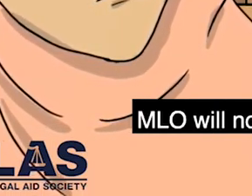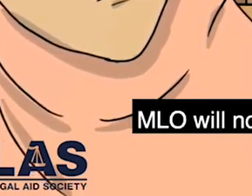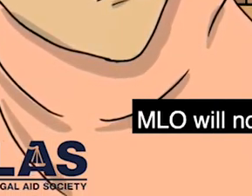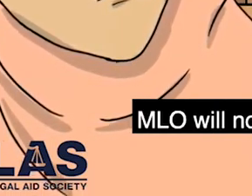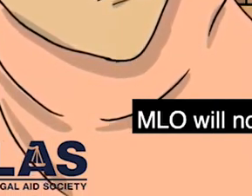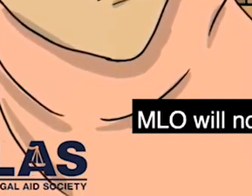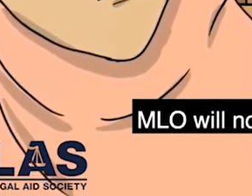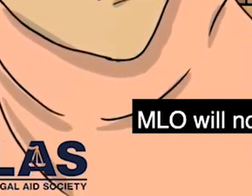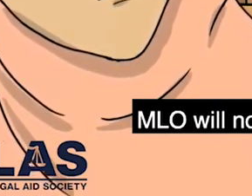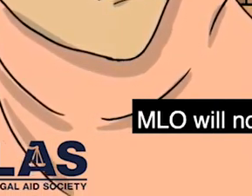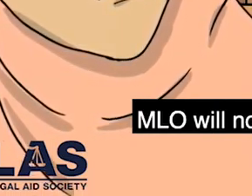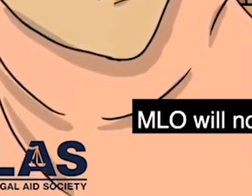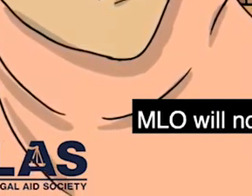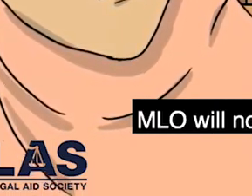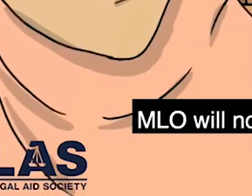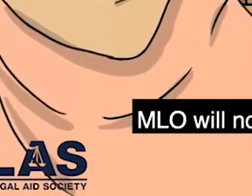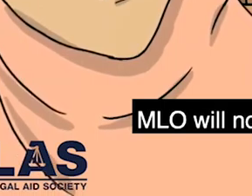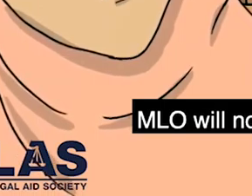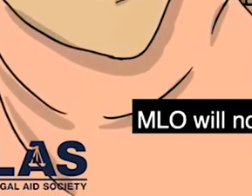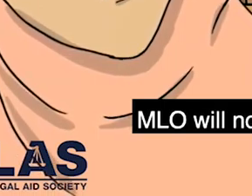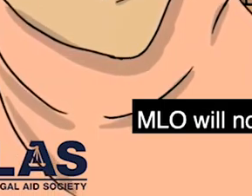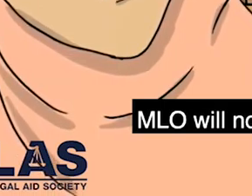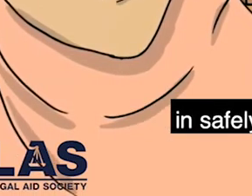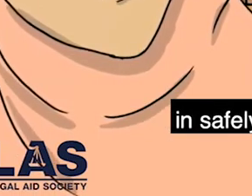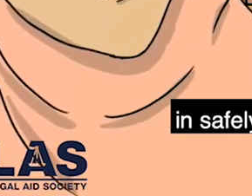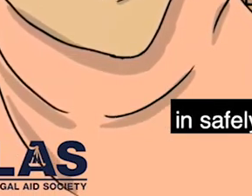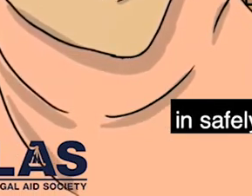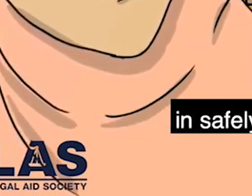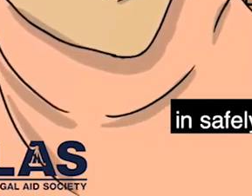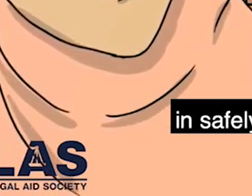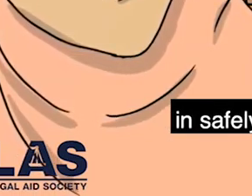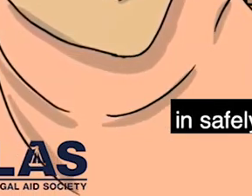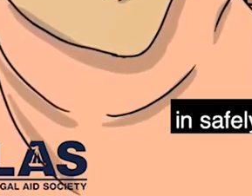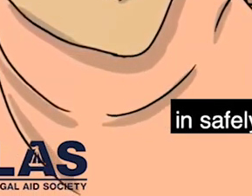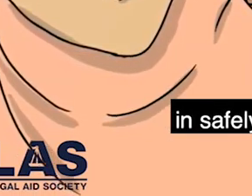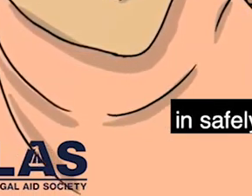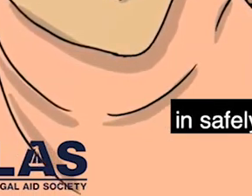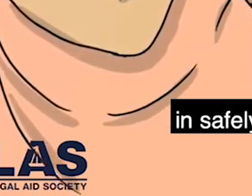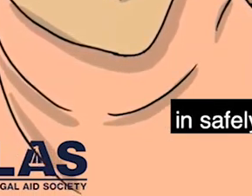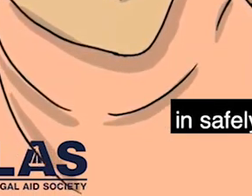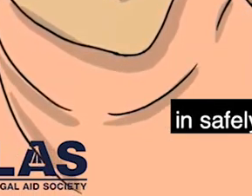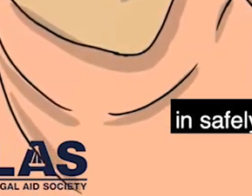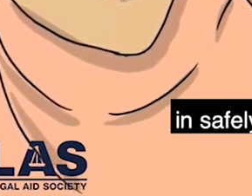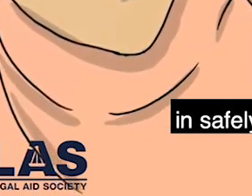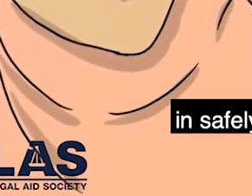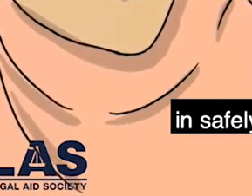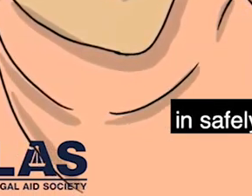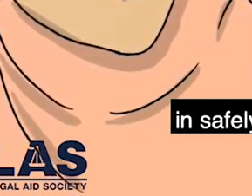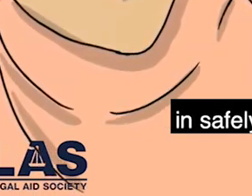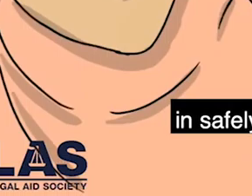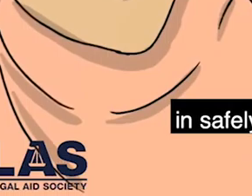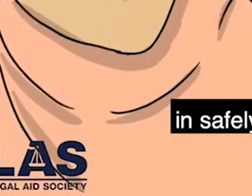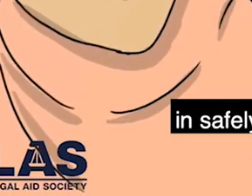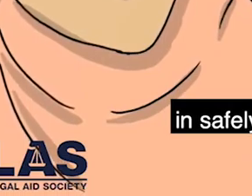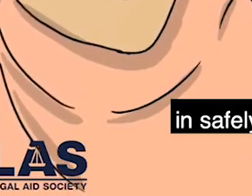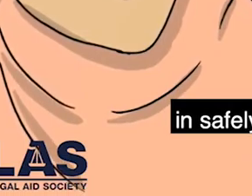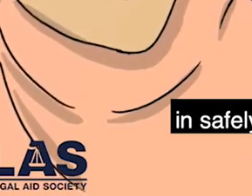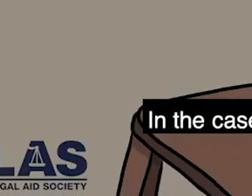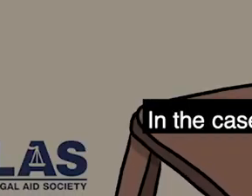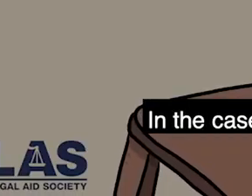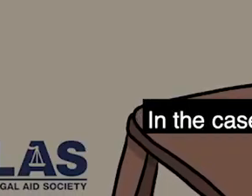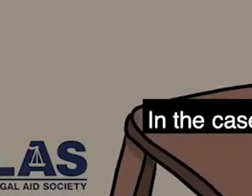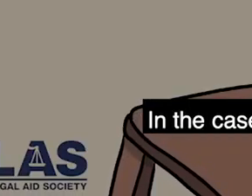न सिर्फ जिस्मानी मुआयना करती है बल्कि जुर्म के खिलाफ सबूत महफूज करने में और अदालत में उन सबूतों को पेश करने में भी आपका साथ